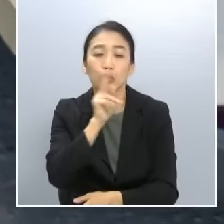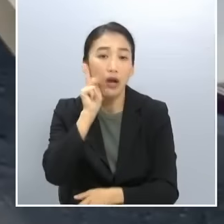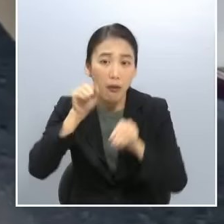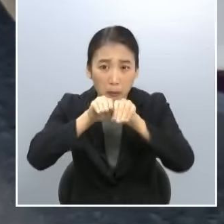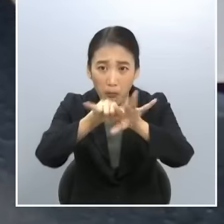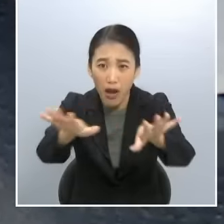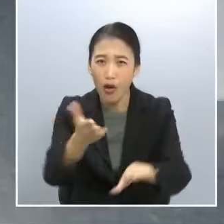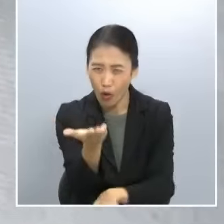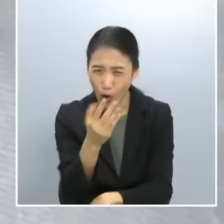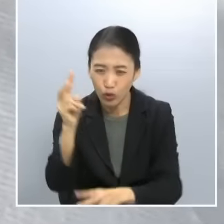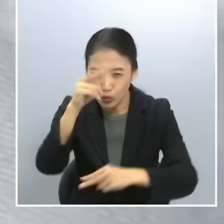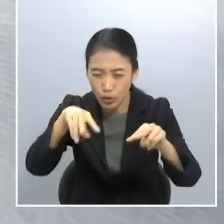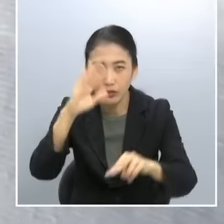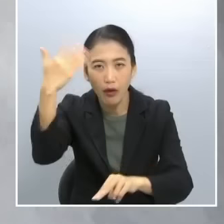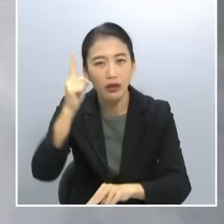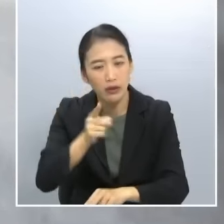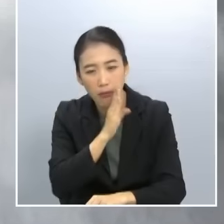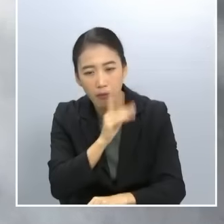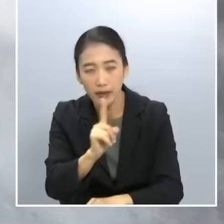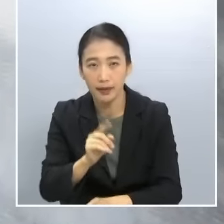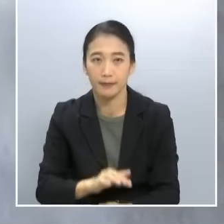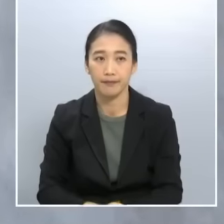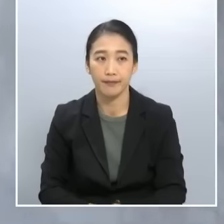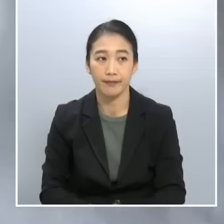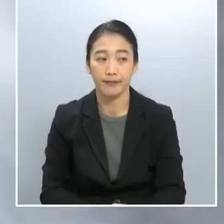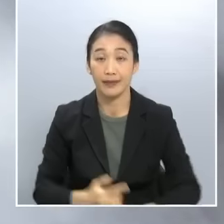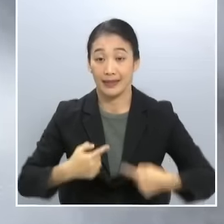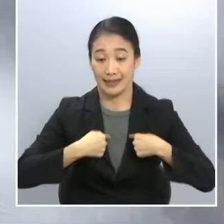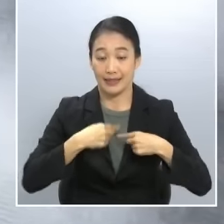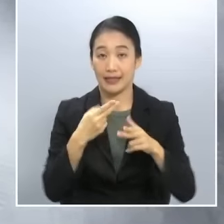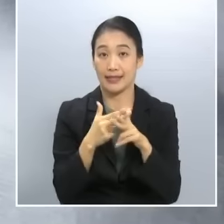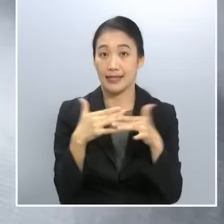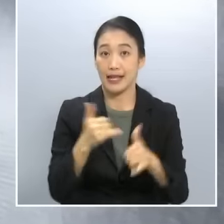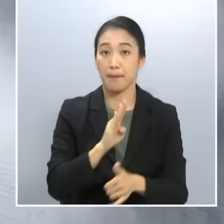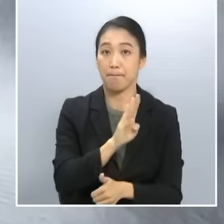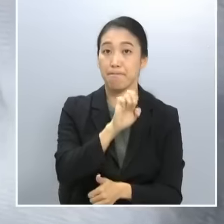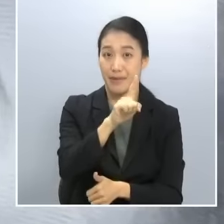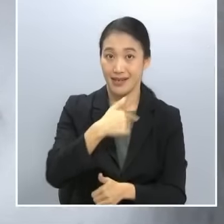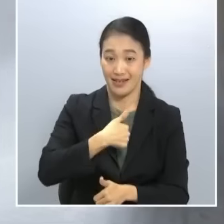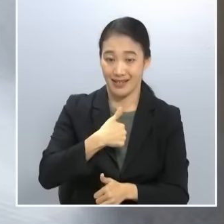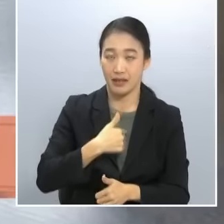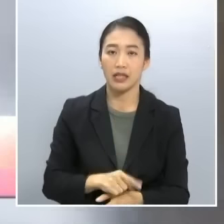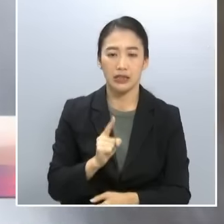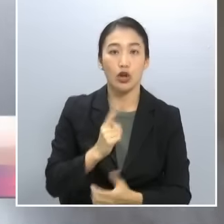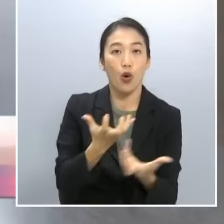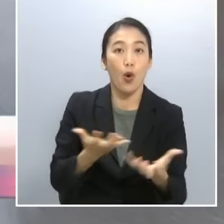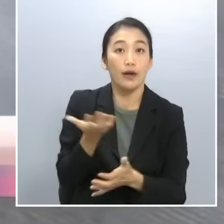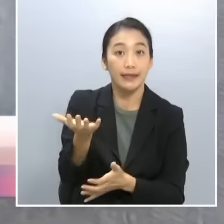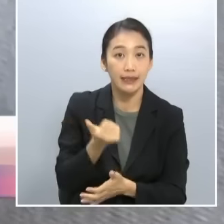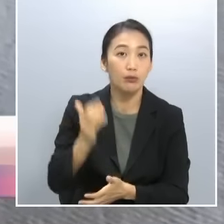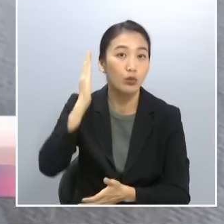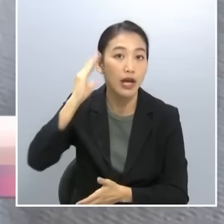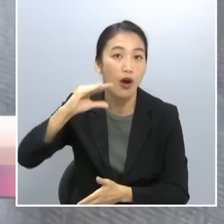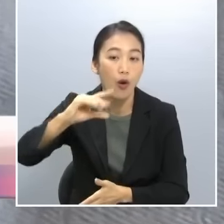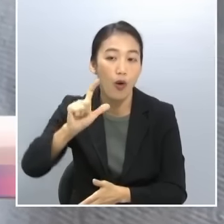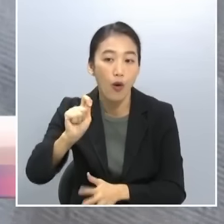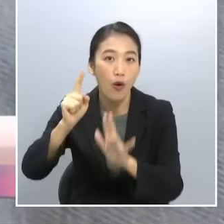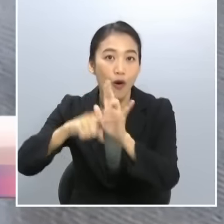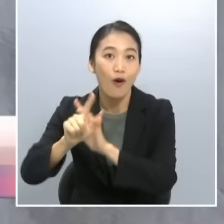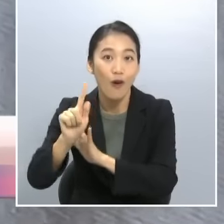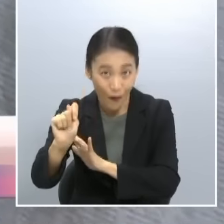หน่อยครับทำอะไรไปยืมของครับผมเจอไอ้โอ๊ตมันขี่รถผ่านผมไปก่อนผมเลยขี่รถตามมันข้ามไปที่เซเว่นไปบอกขอ